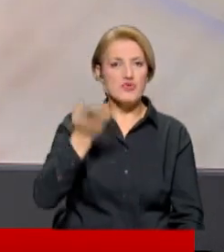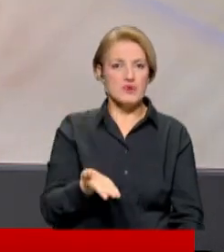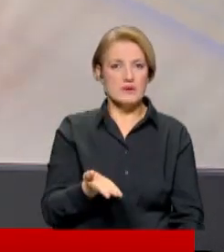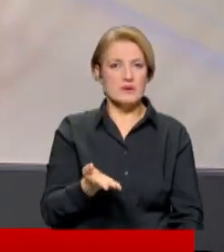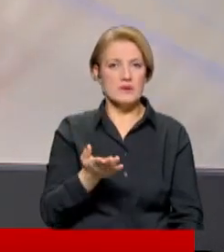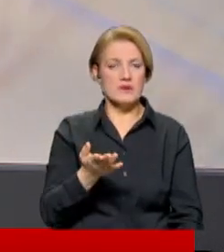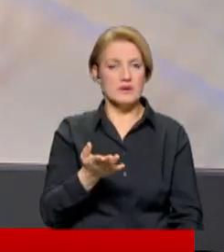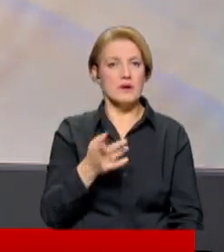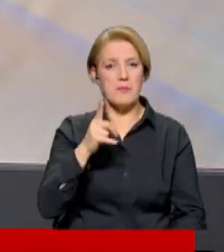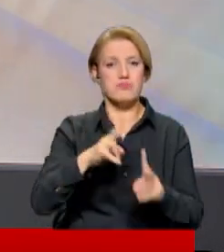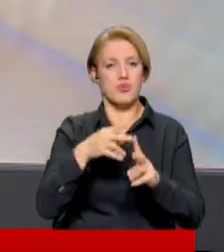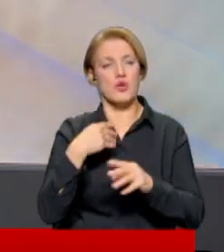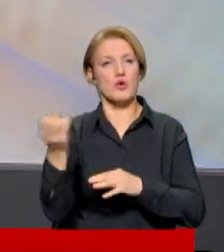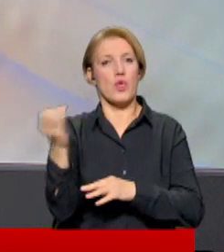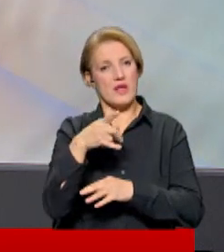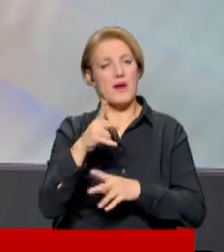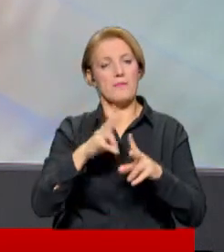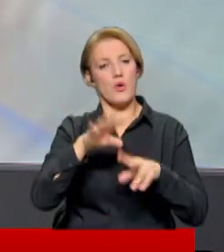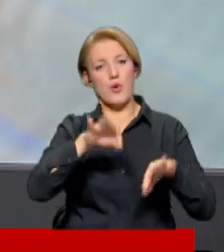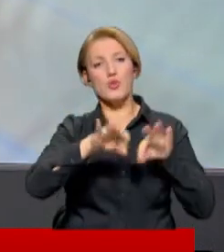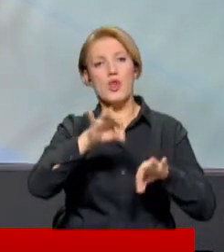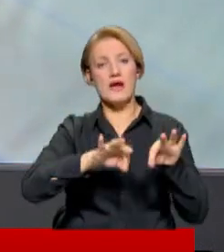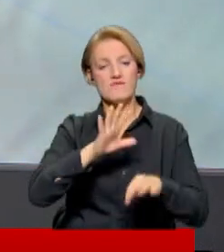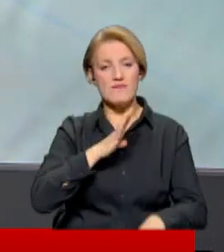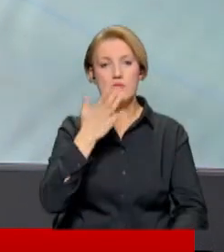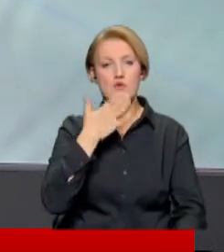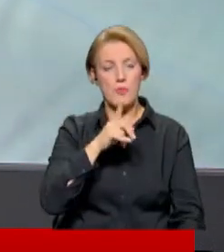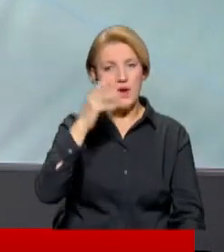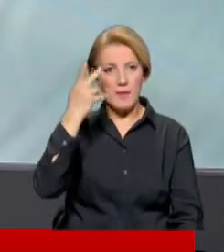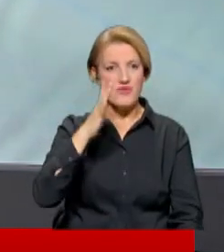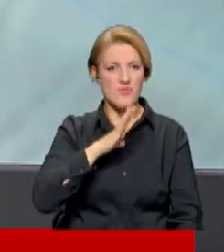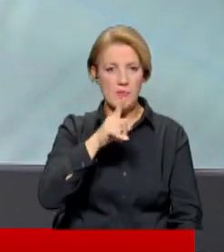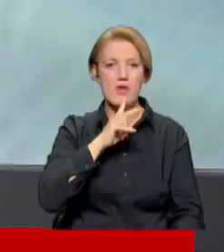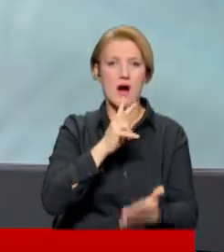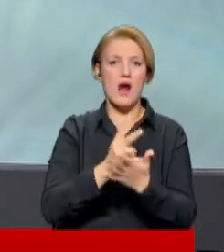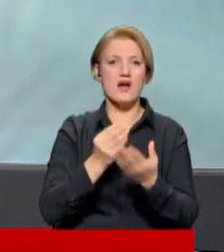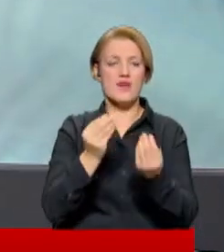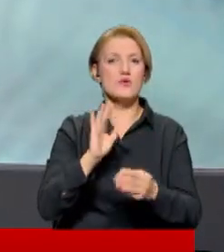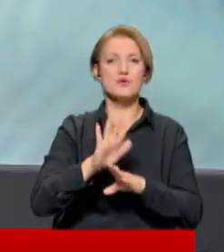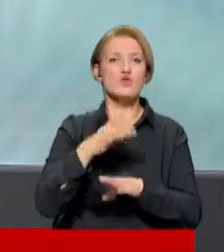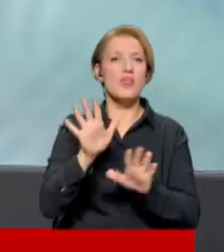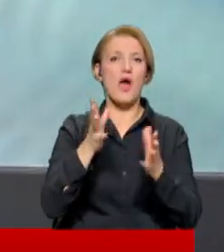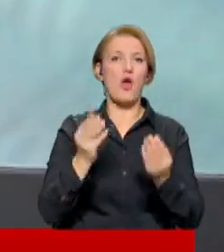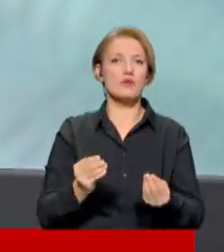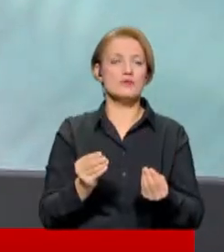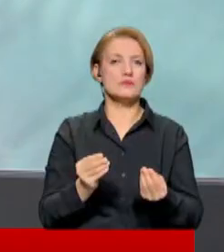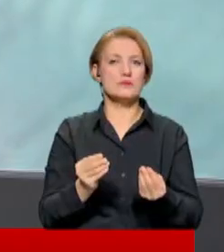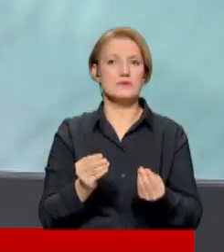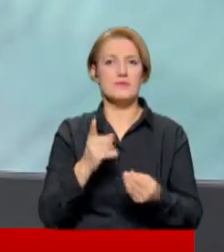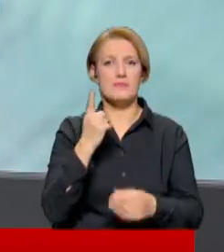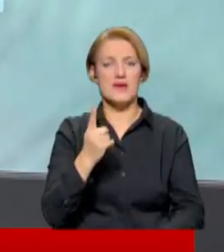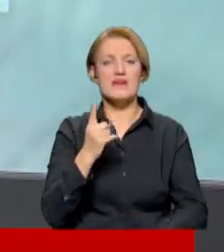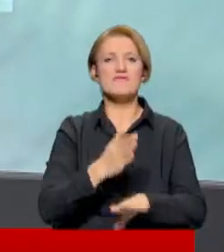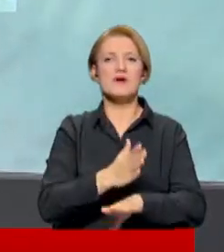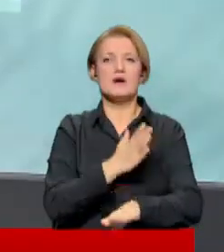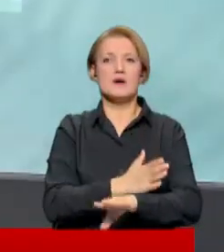polis göndereceğiz eve polis de bir kontrol etsin var mı yok mu yabancı ona karar verelim sonra ne oldu bir